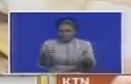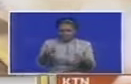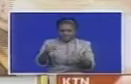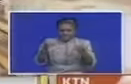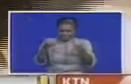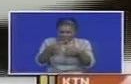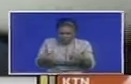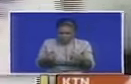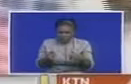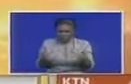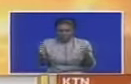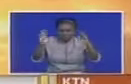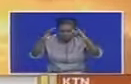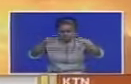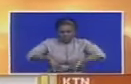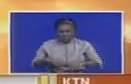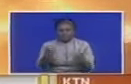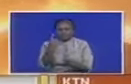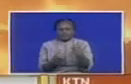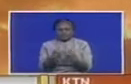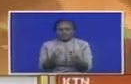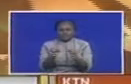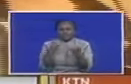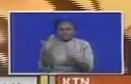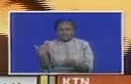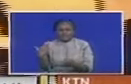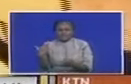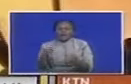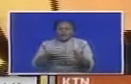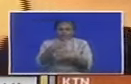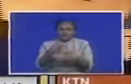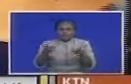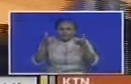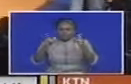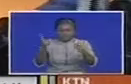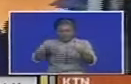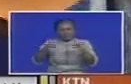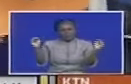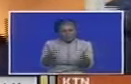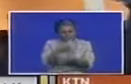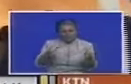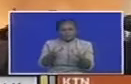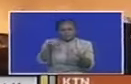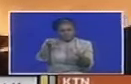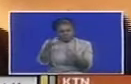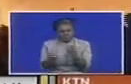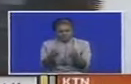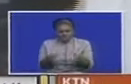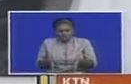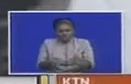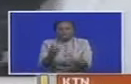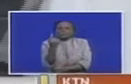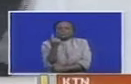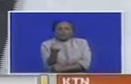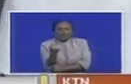kuzima moto ili kunusuru mali yao. Baada gari zima moto kushindwa kuingia vibandani kutokana na wembamba wa barabara za soko